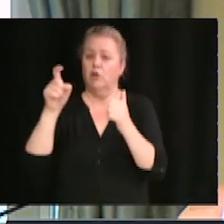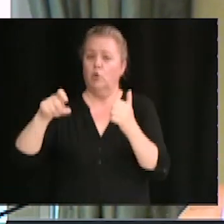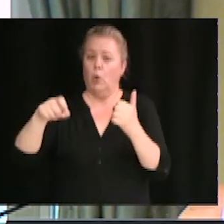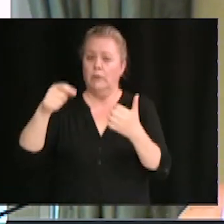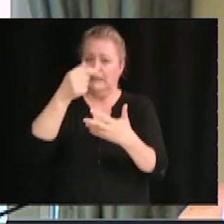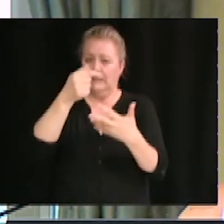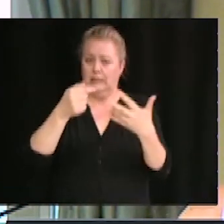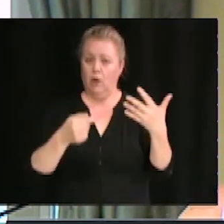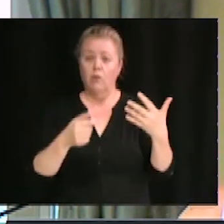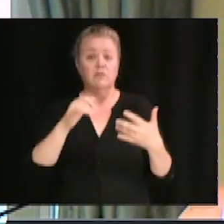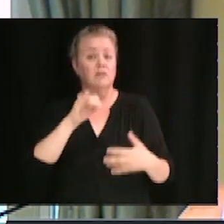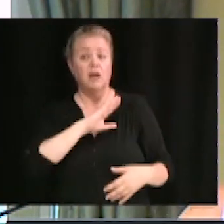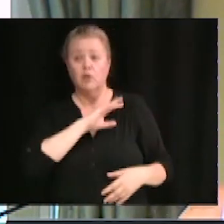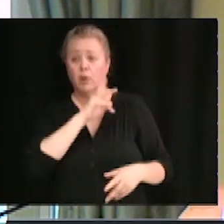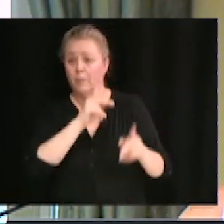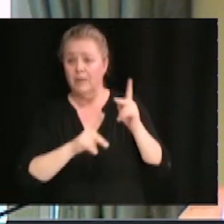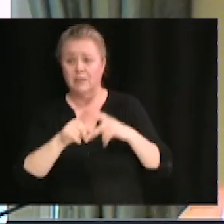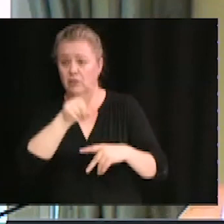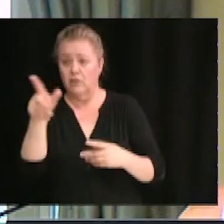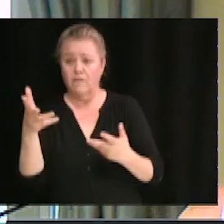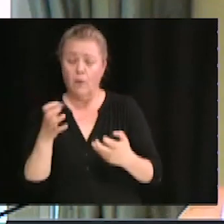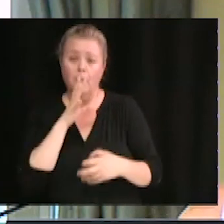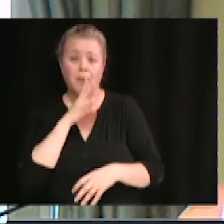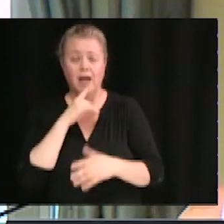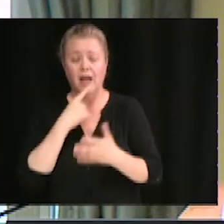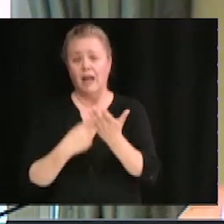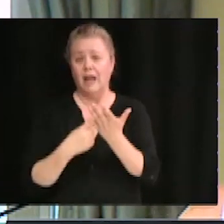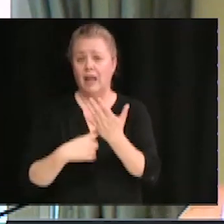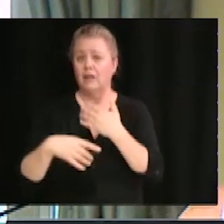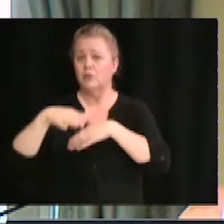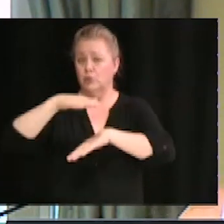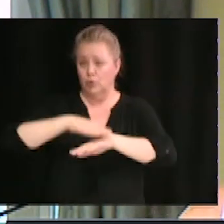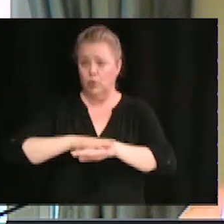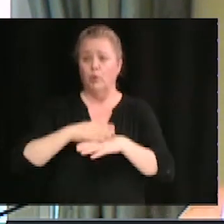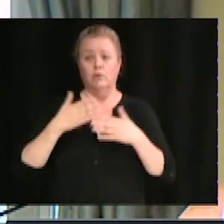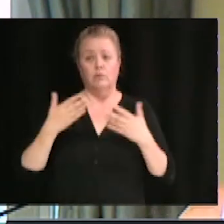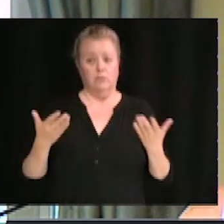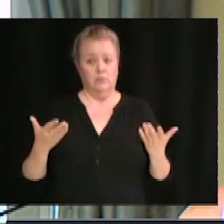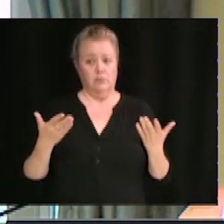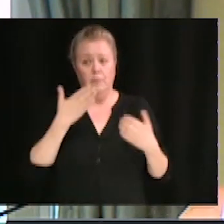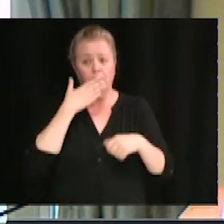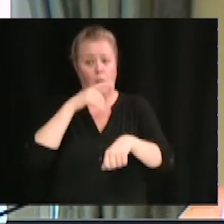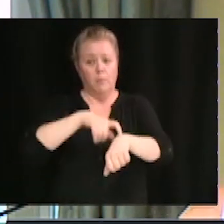représentations à faire concernant l'une ou l'autre des dérogations mineures dont je viens de faire état, ce serait le temps de le faire.